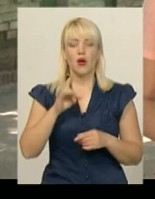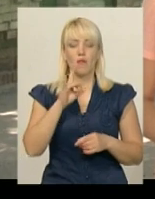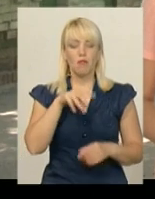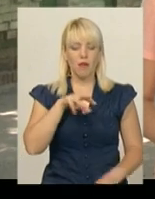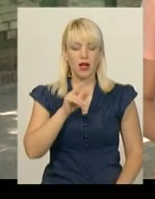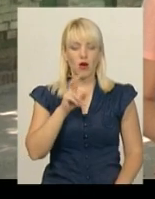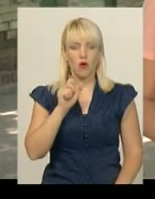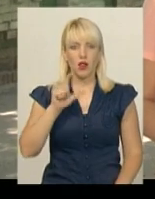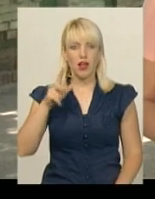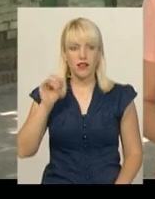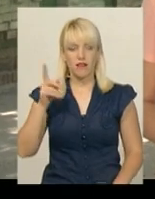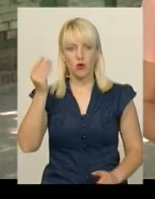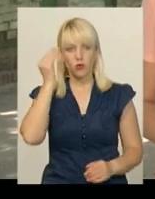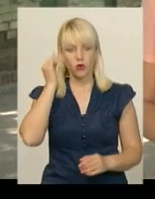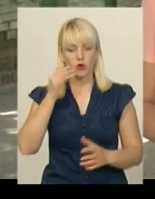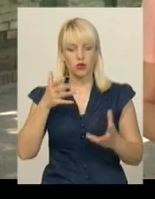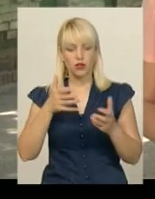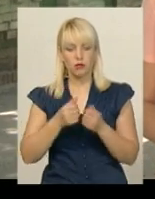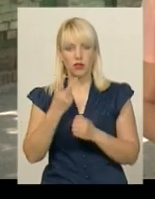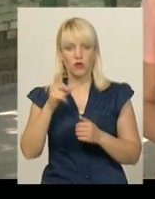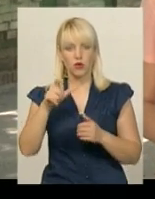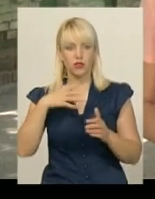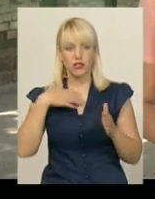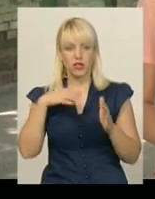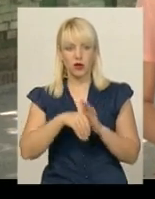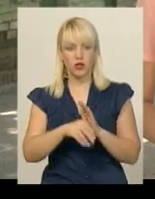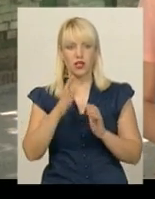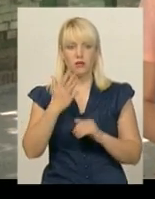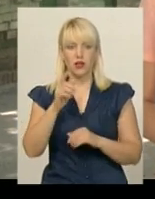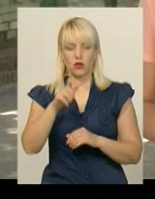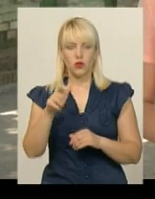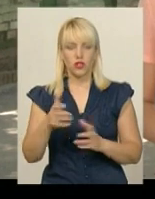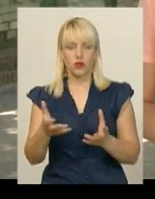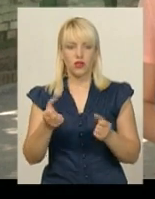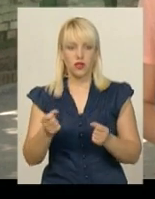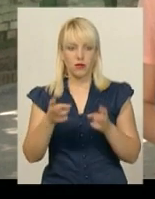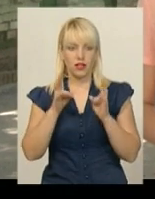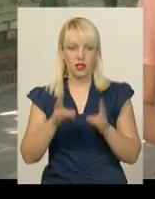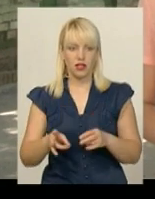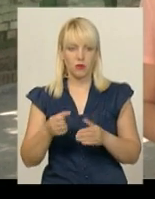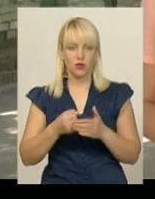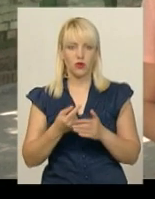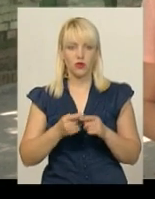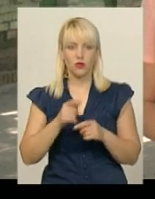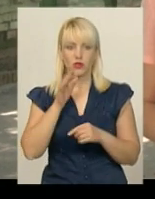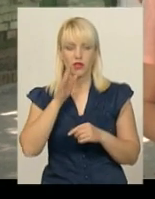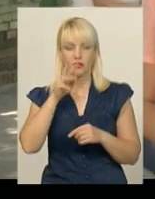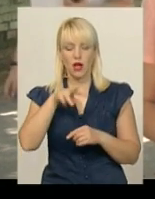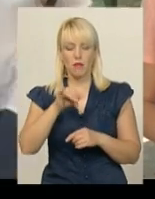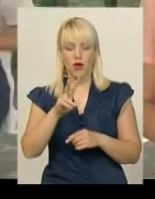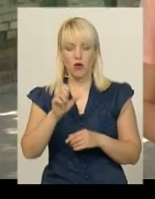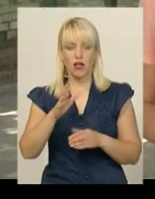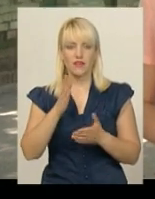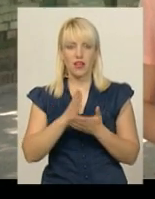скоєнні ДТП, у якій загинули двоє людей, п'ятеро отримали травми. До цього часу Роман Миколаєв знаходився в